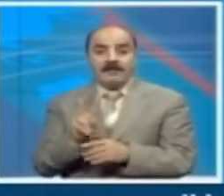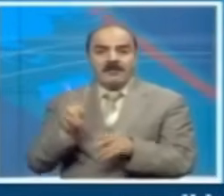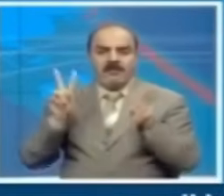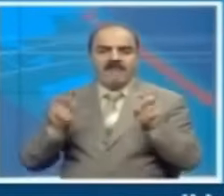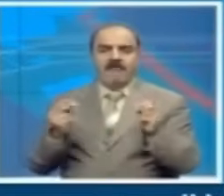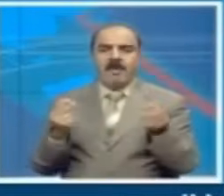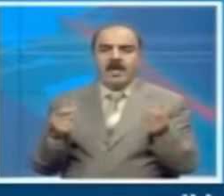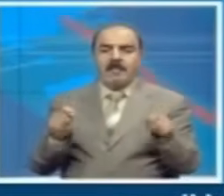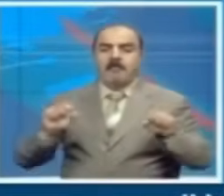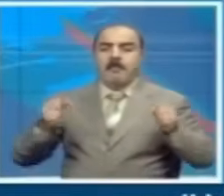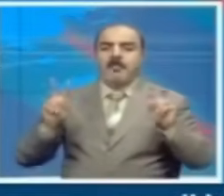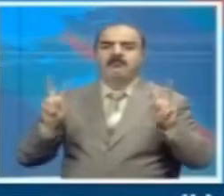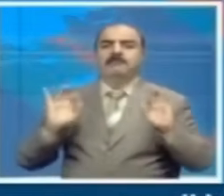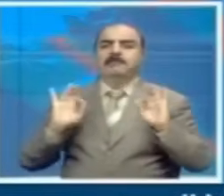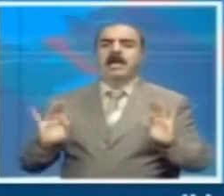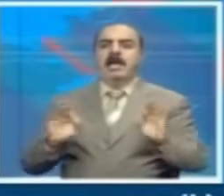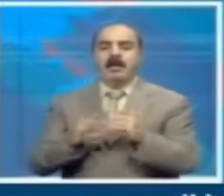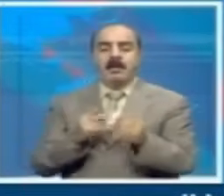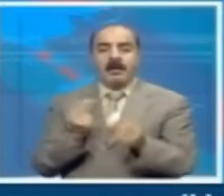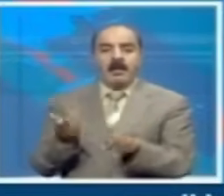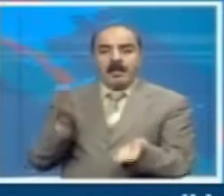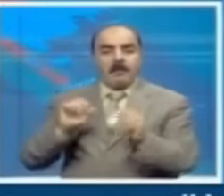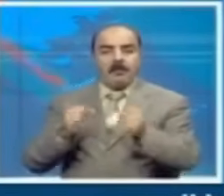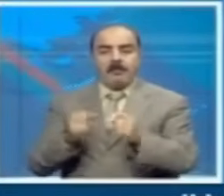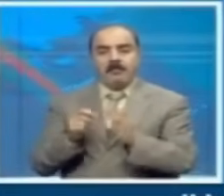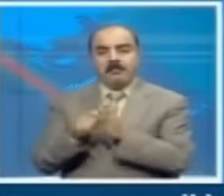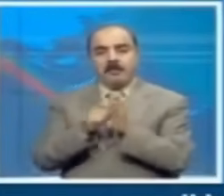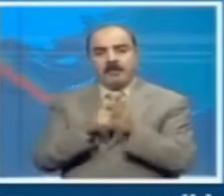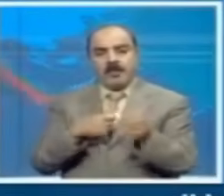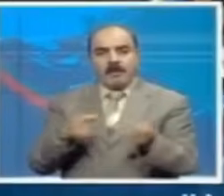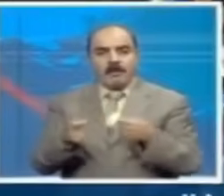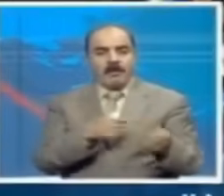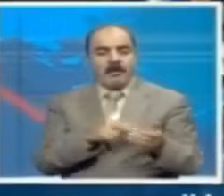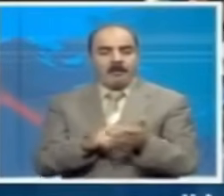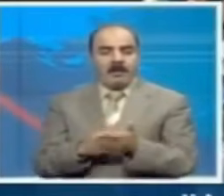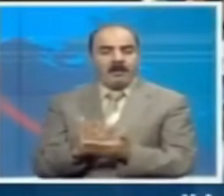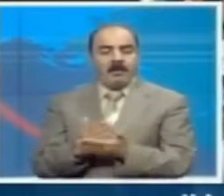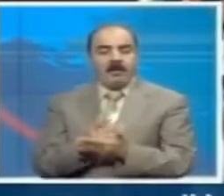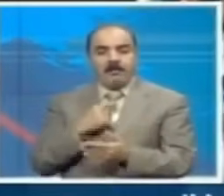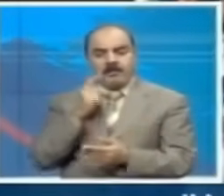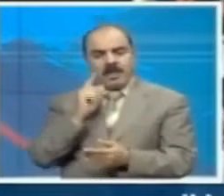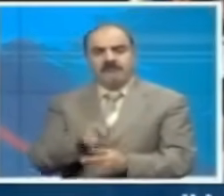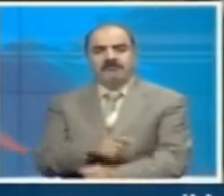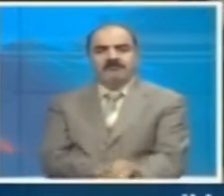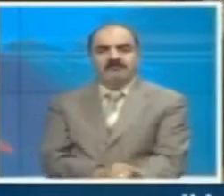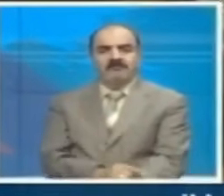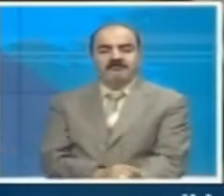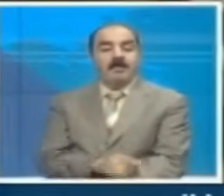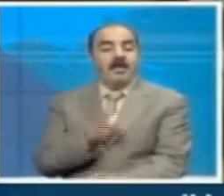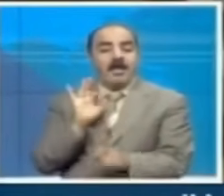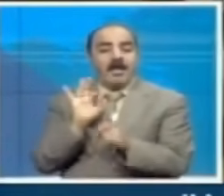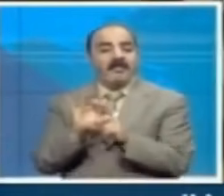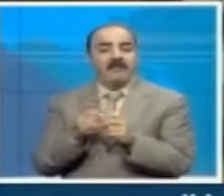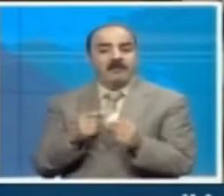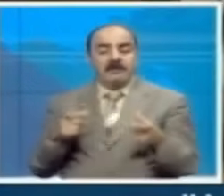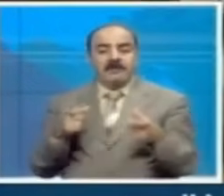ومنتجات استراتيجية والخاص بتحديد ضوابط وإجراءات تداول المنتجات والسلع موضع التنفيذ. وأكد المصلح أن